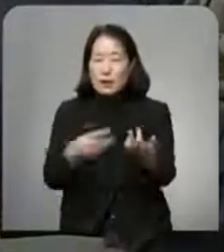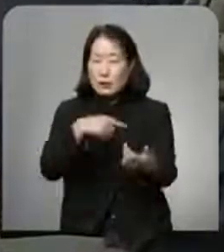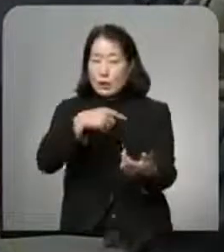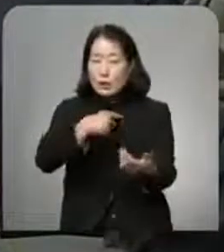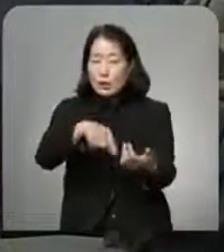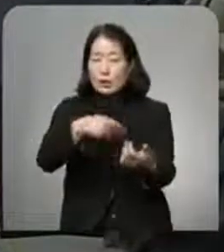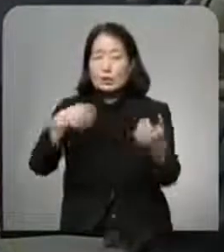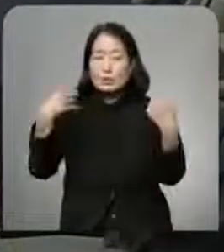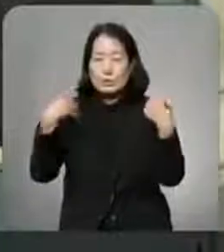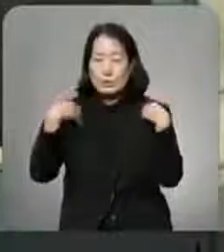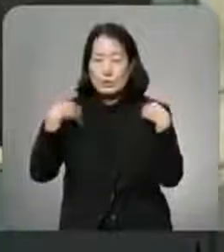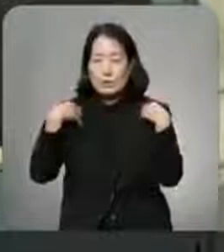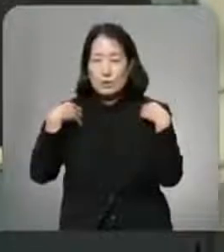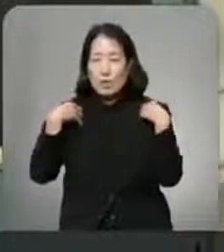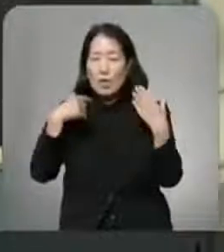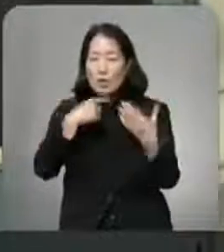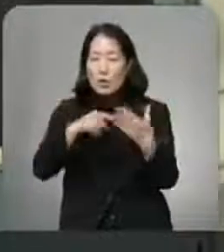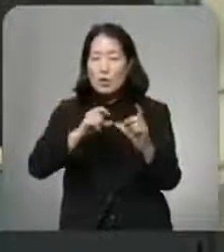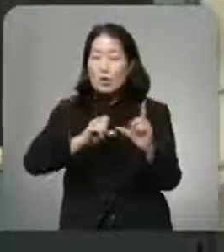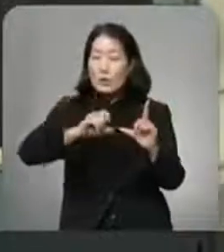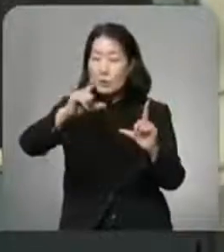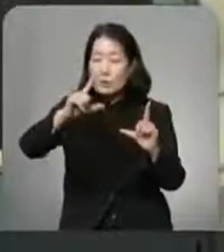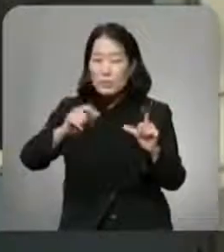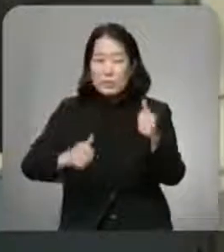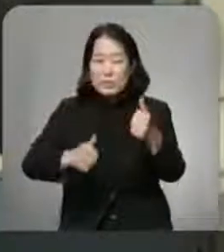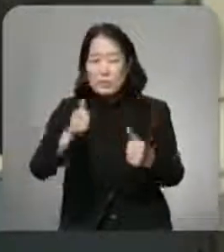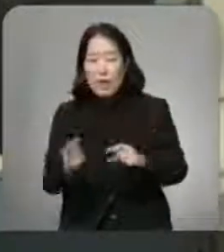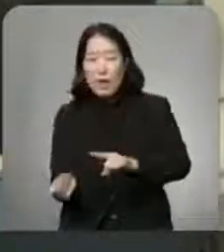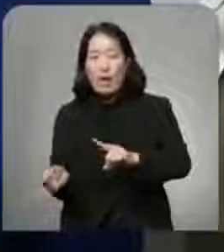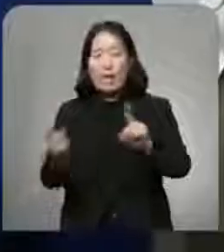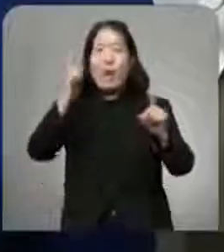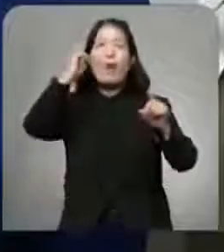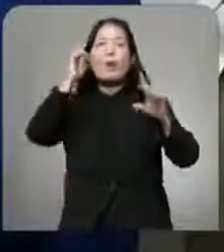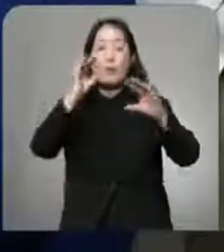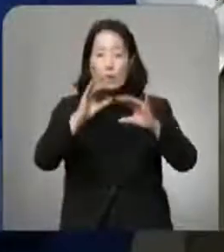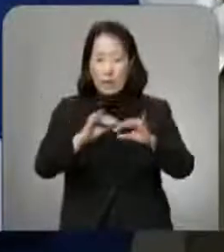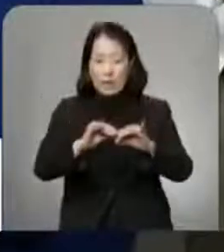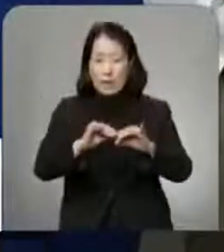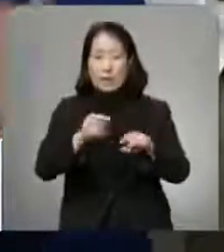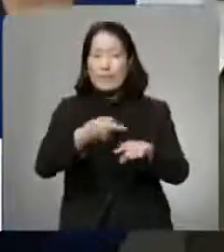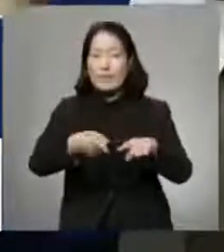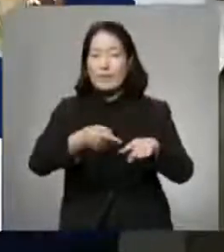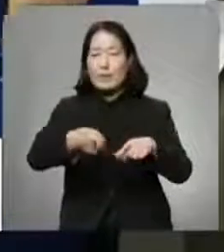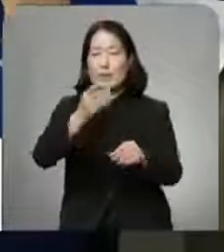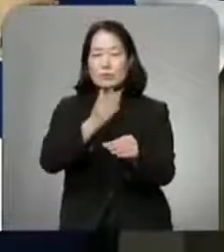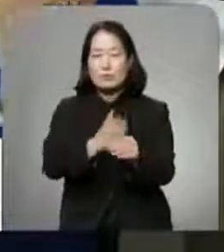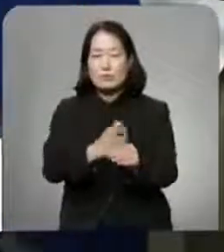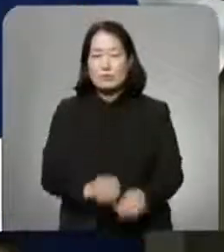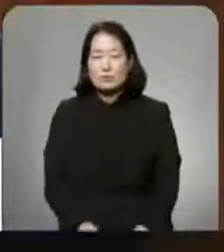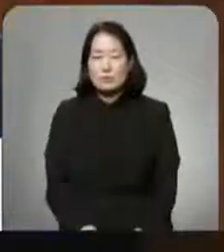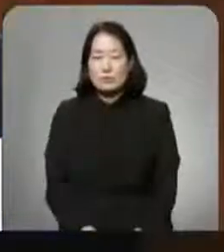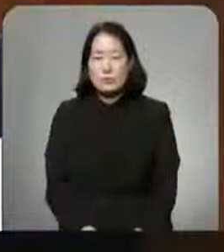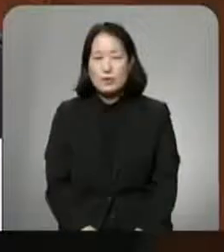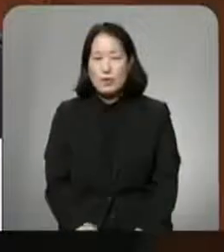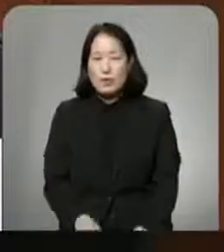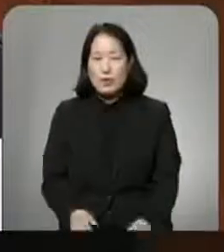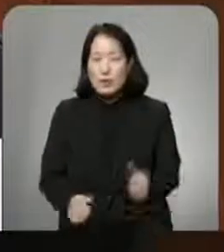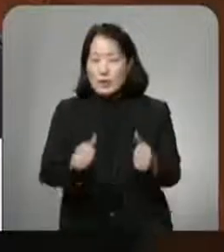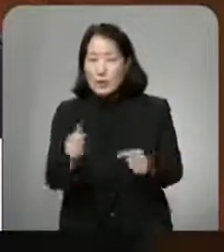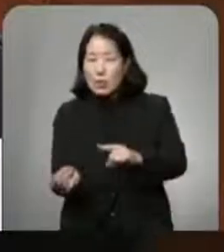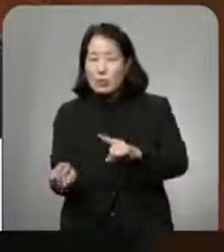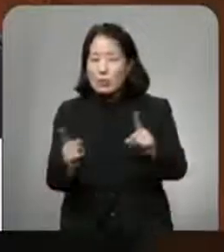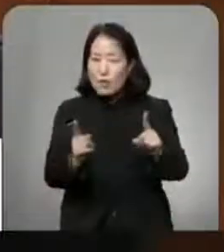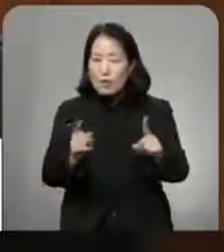강원도 교육청은 교육 구성원 대부분이 시험 부활의 동의를 했다고 판단하고 있습니다 시험 부활을 막고 있는